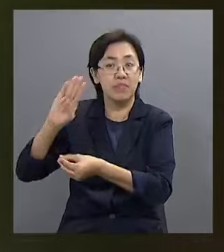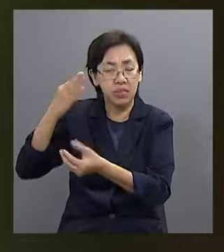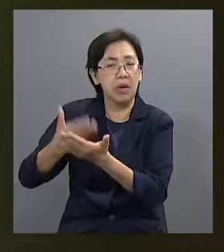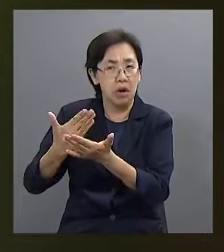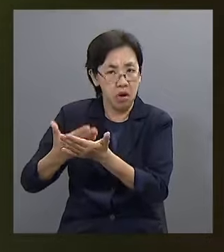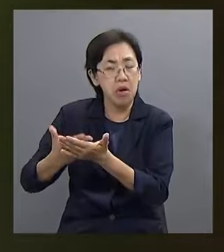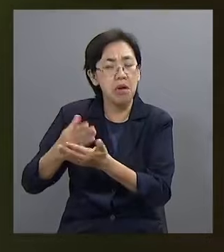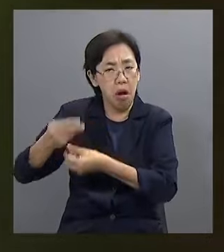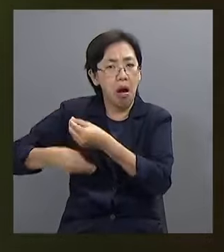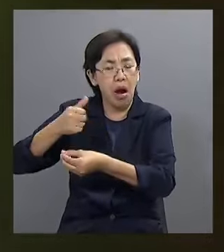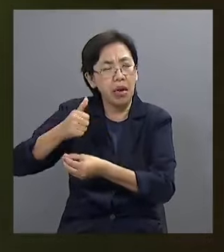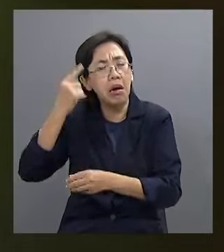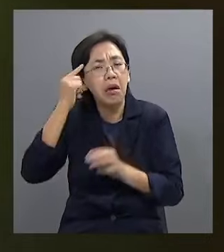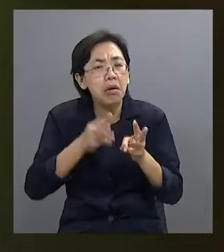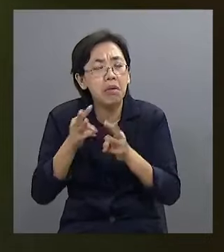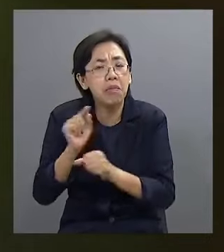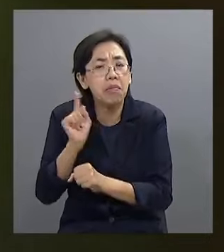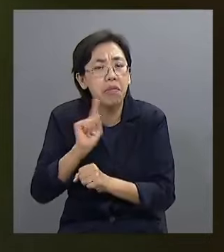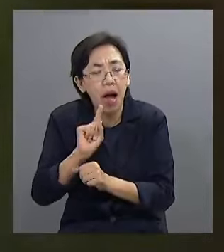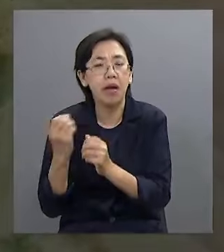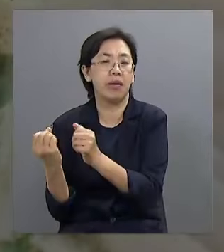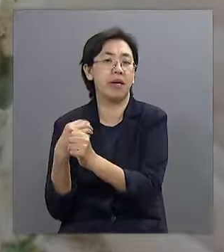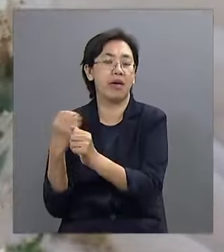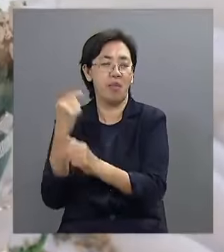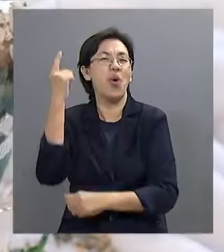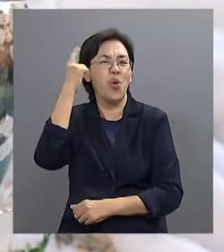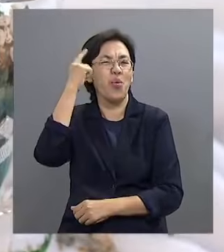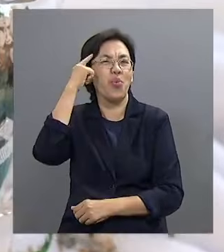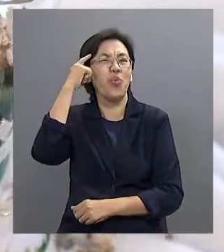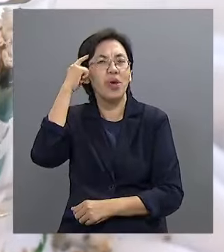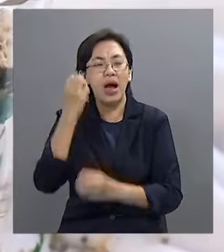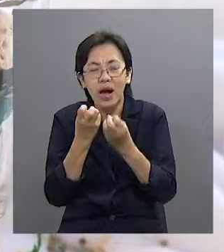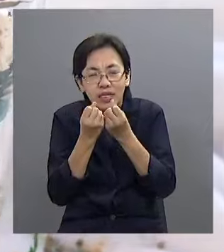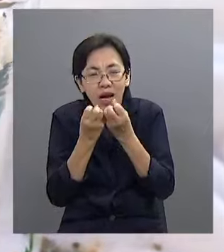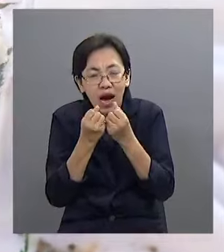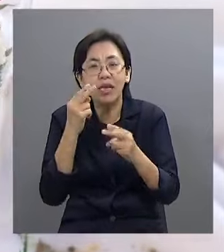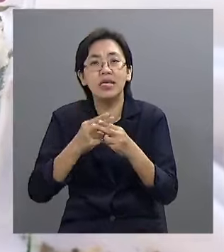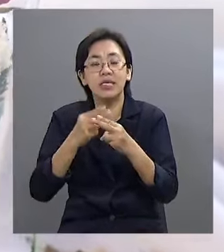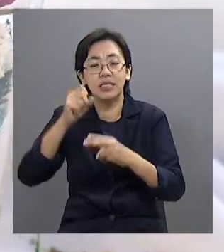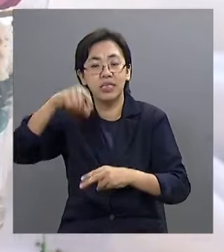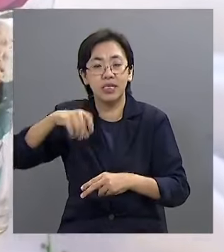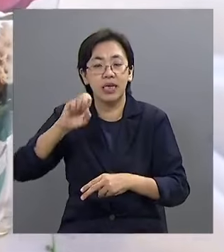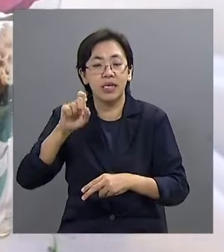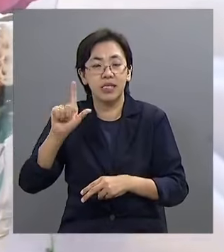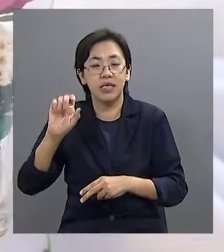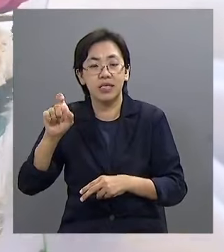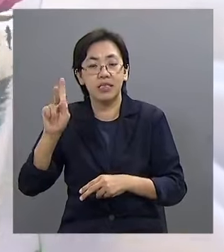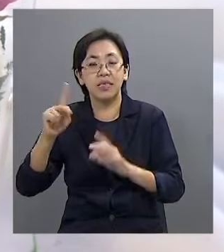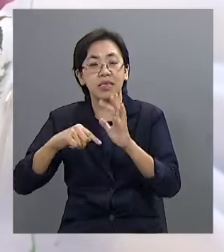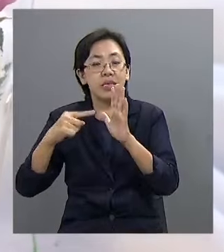ทำยังไงเขาก็บอกว่าเขารู้มันต้องใช้ทรายซิลิก้าทำ แต่ขั้นตอนอ่ะไม่รู้ว่าต้องทำแบบ